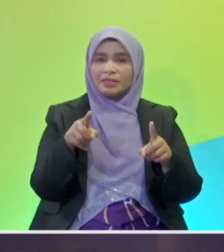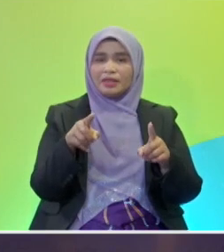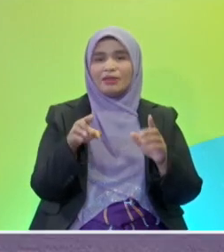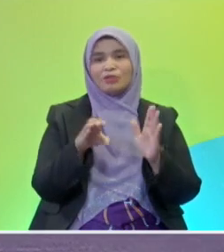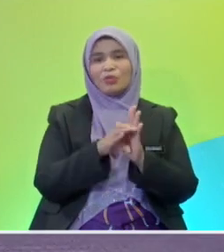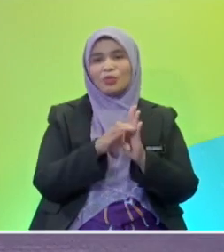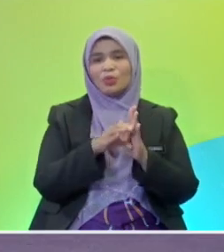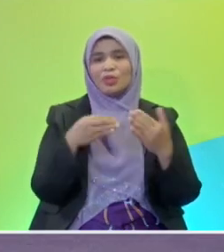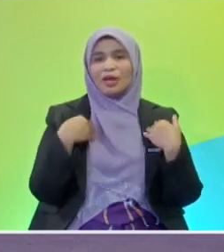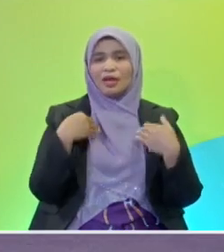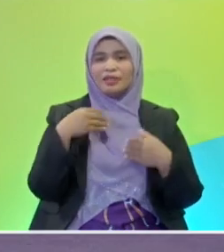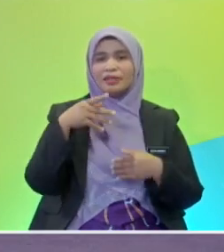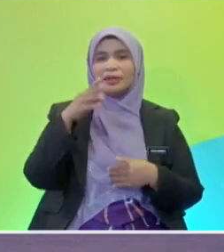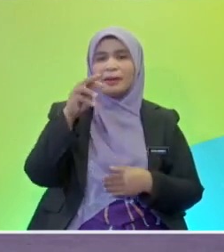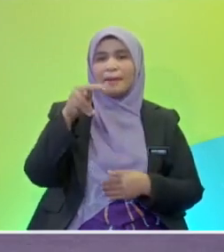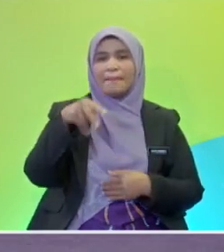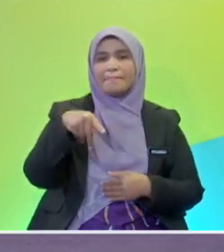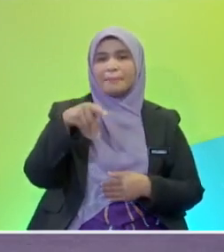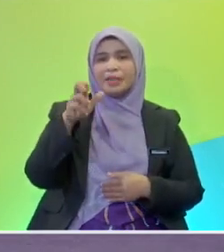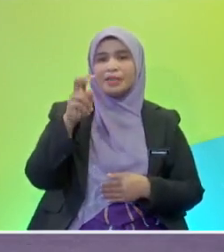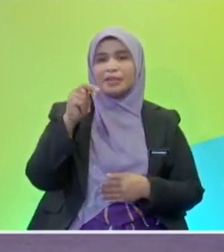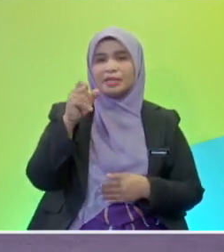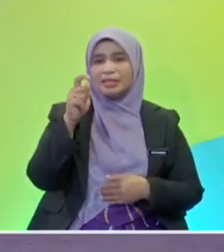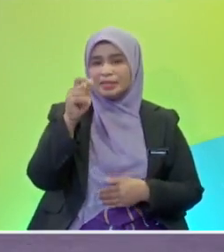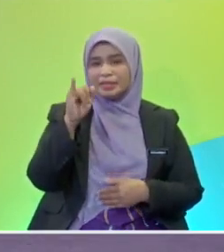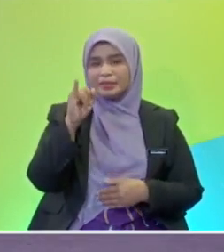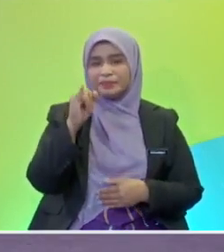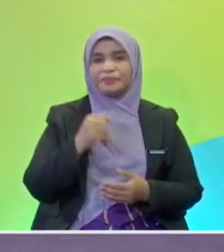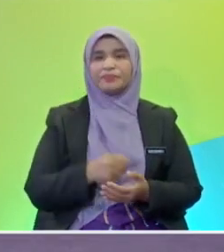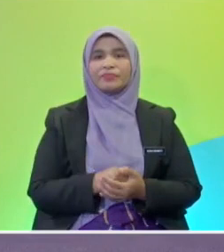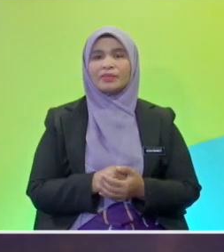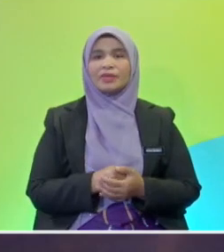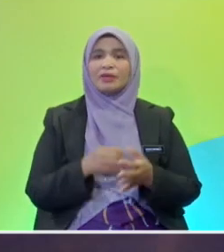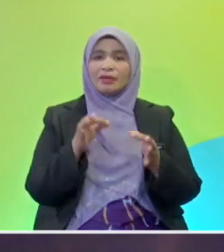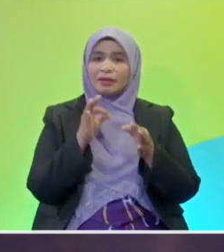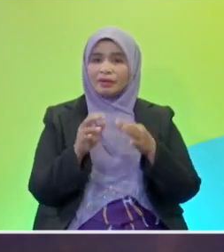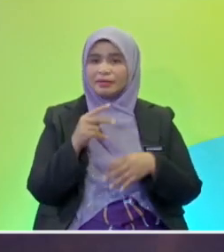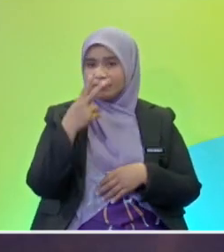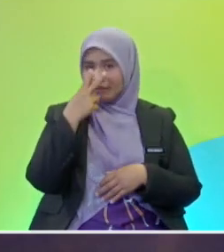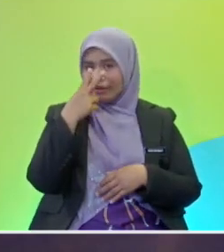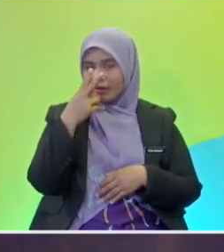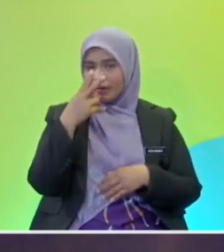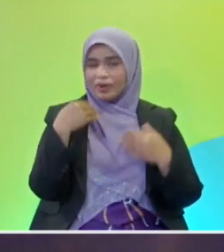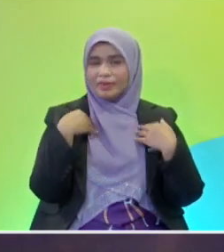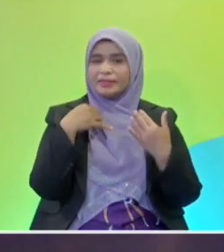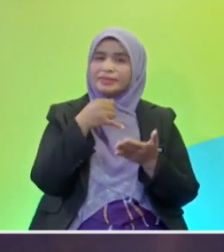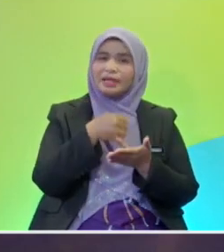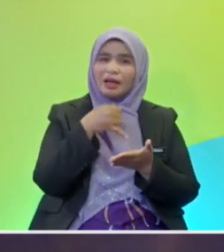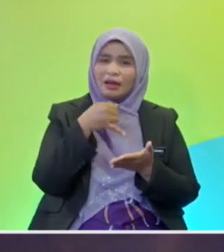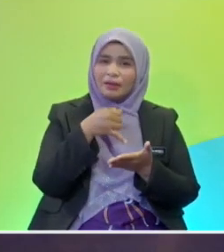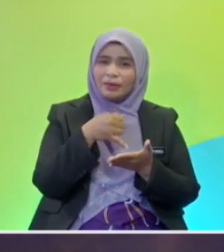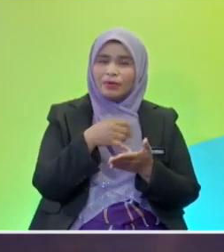ah yang untuk menjahit jarum jahit tangan paling penting alright kawan-kawan kalau tengok ada jarum ada gunting kan